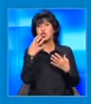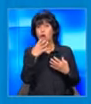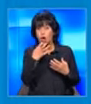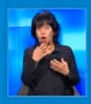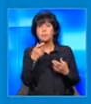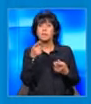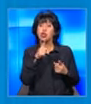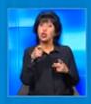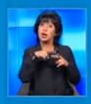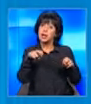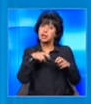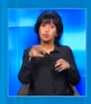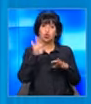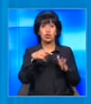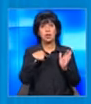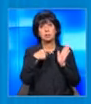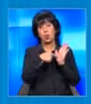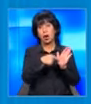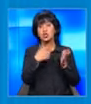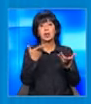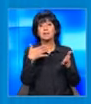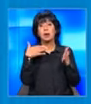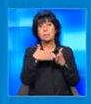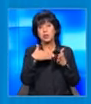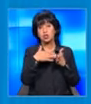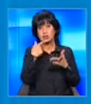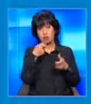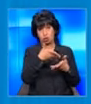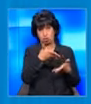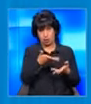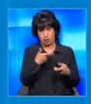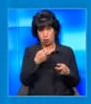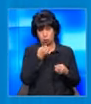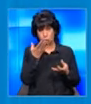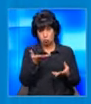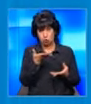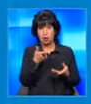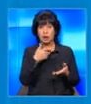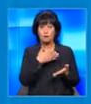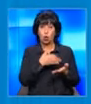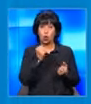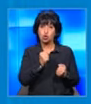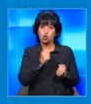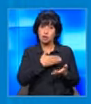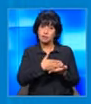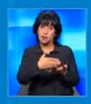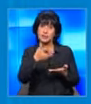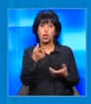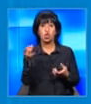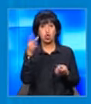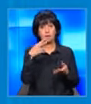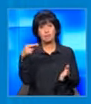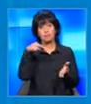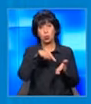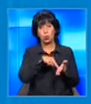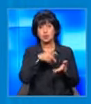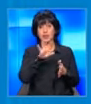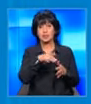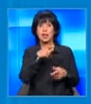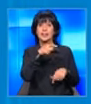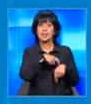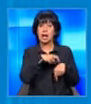каква е причината за този трагичен инцидент. Очаквайте и в хода на предаването ми нови включвания на предаването ни, нови включвания на